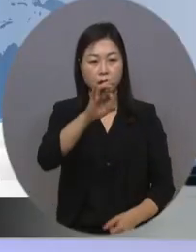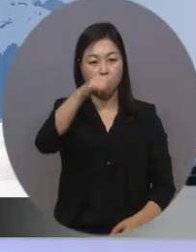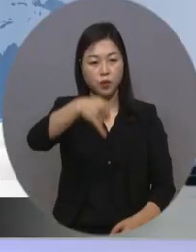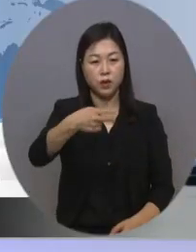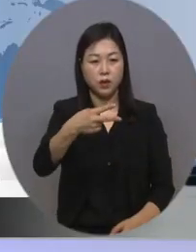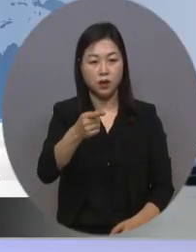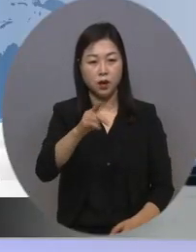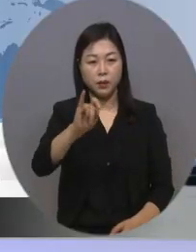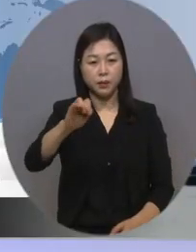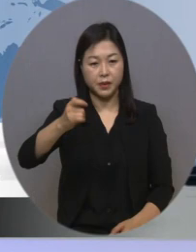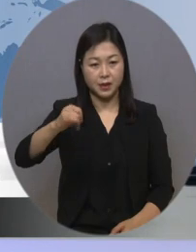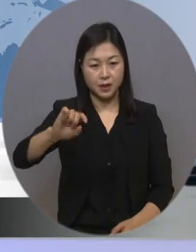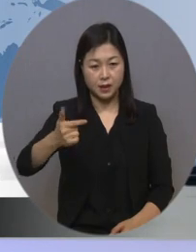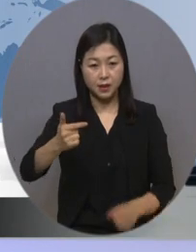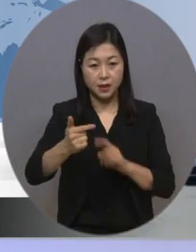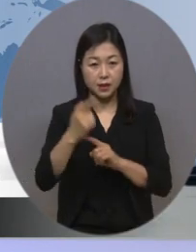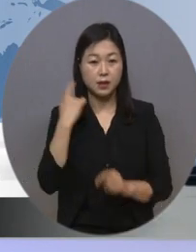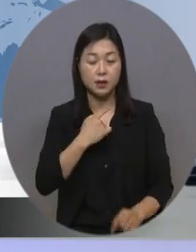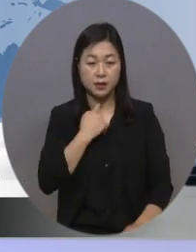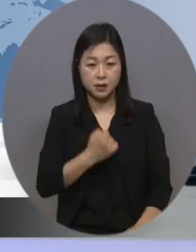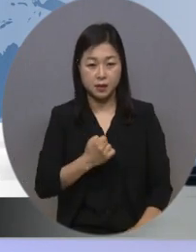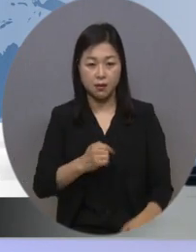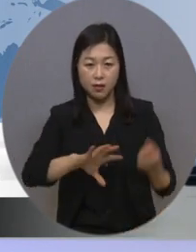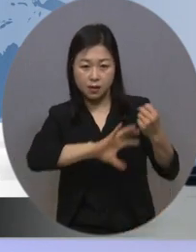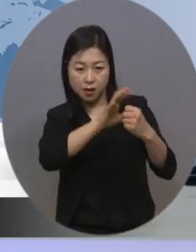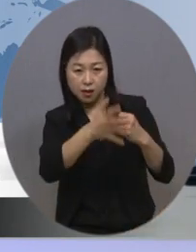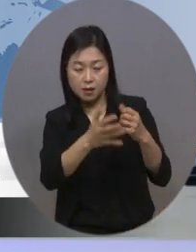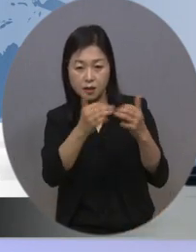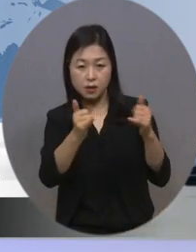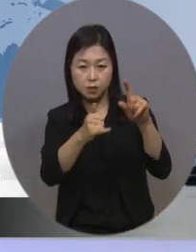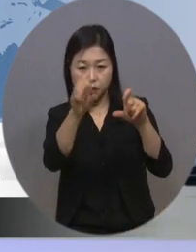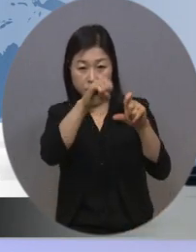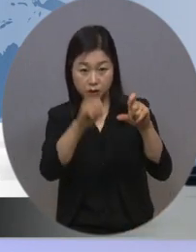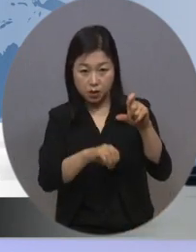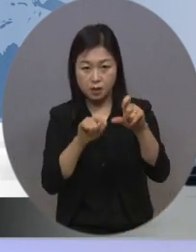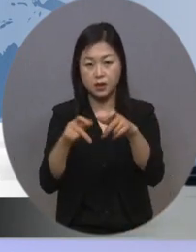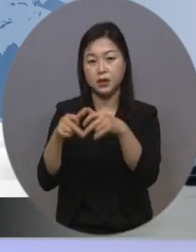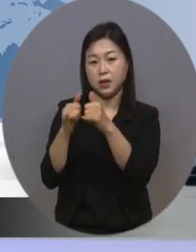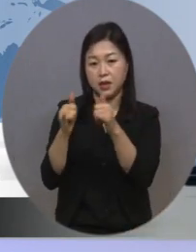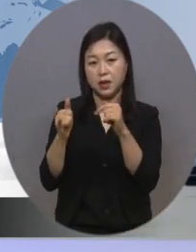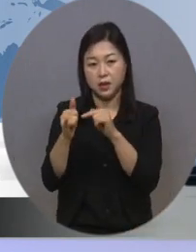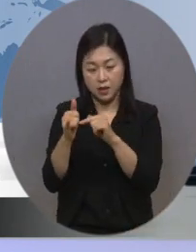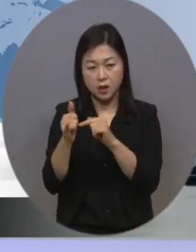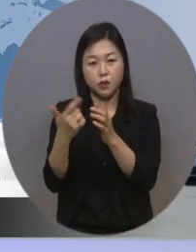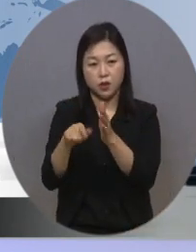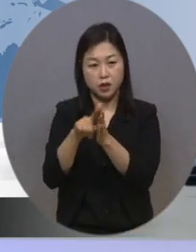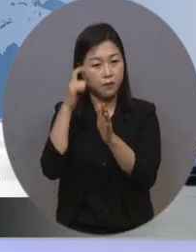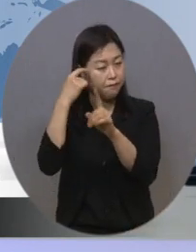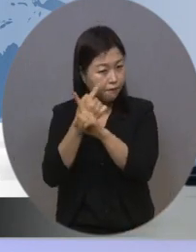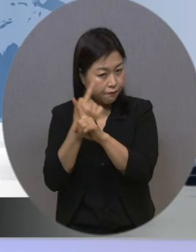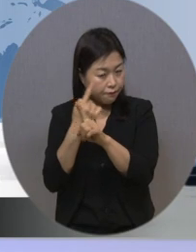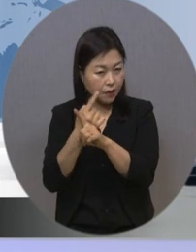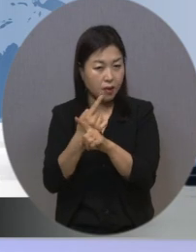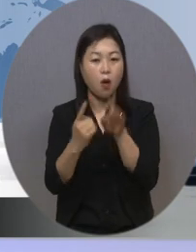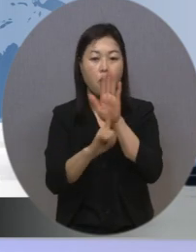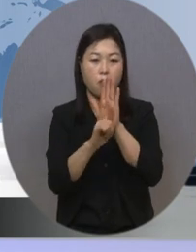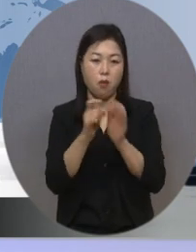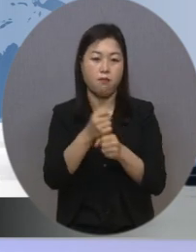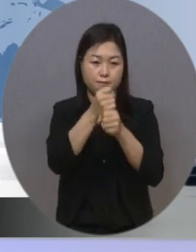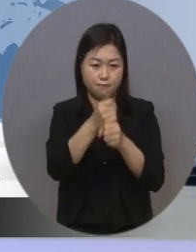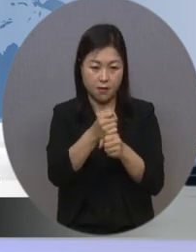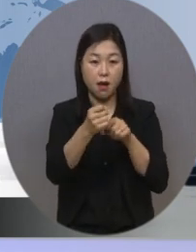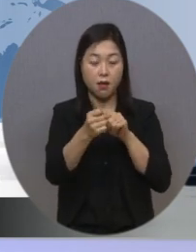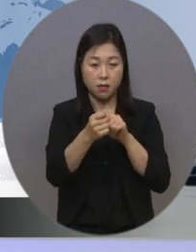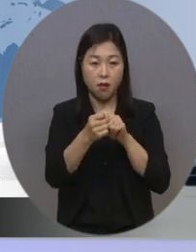위더피프틴 들어보셨나요? 전 세계 인구의 15%인 장애인에 대한 인식 개선을 위한 캠페인인데요. 캠페인